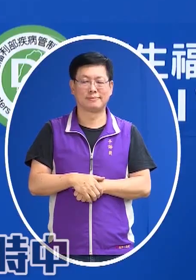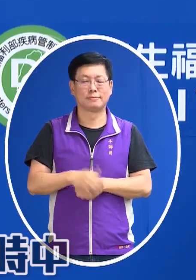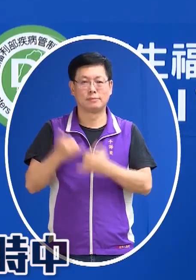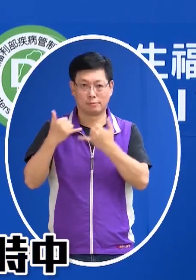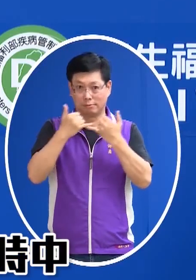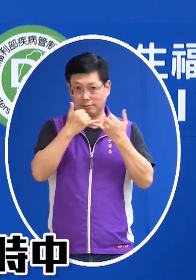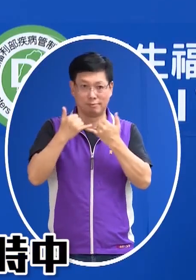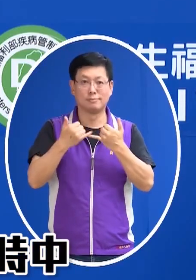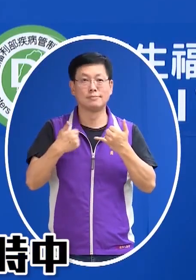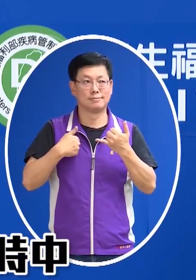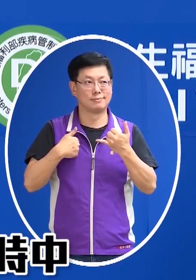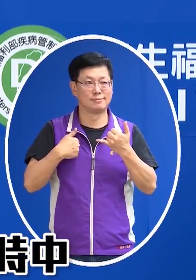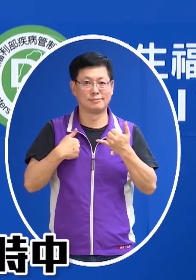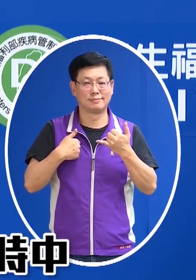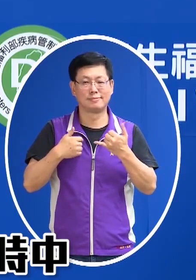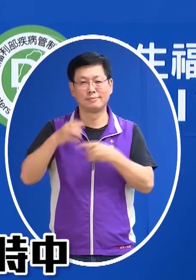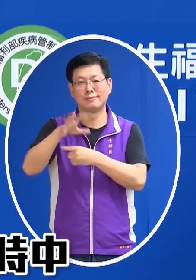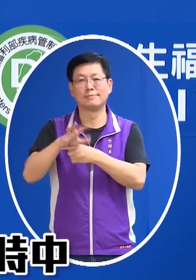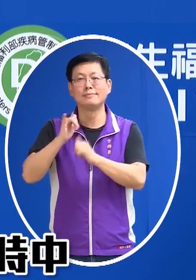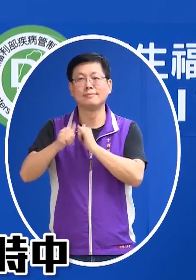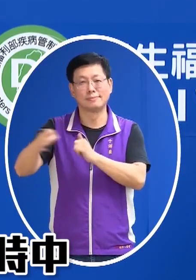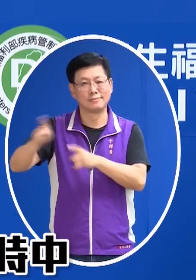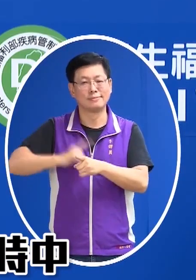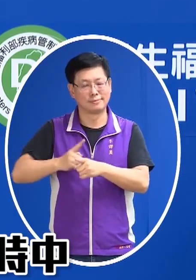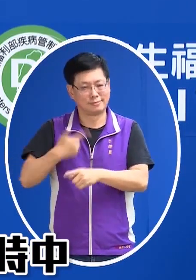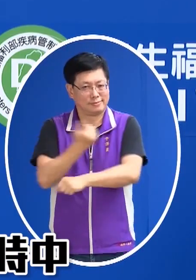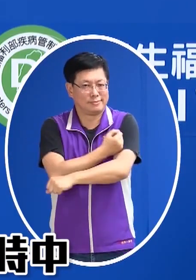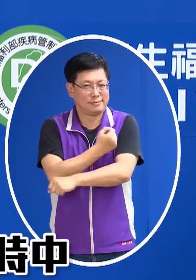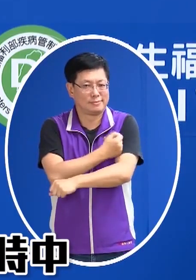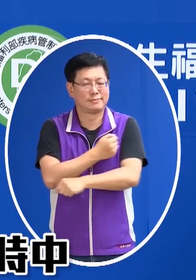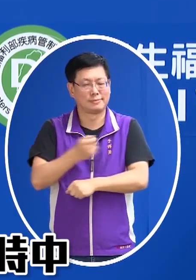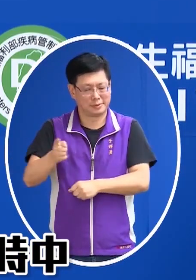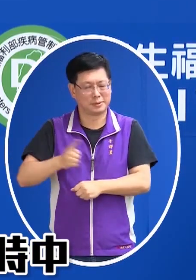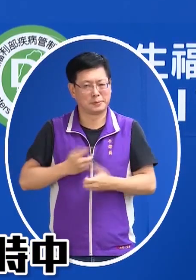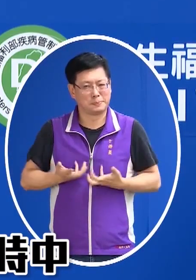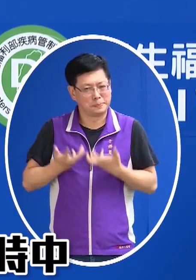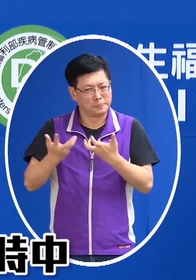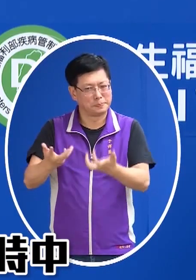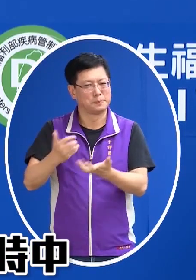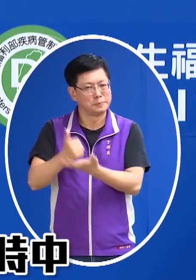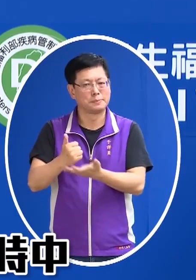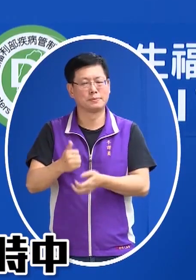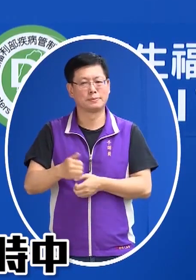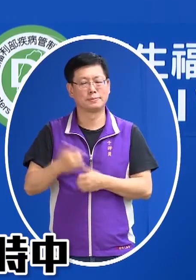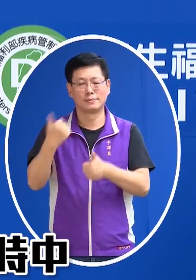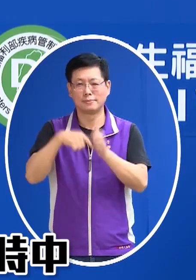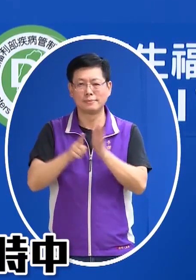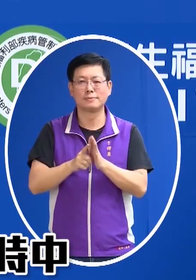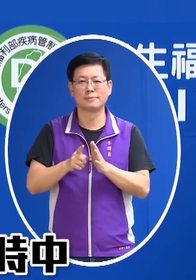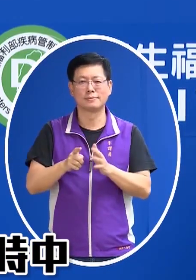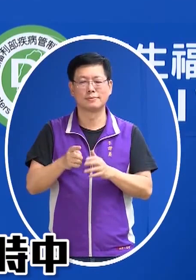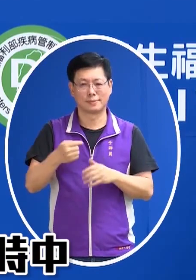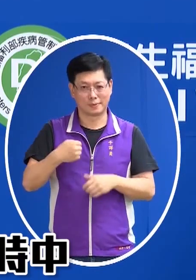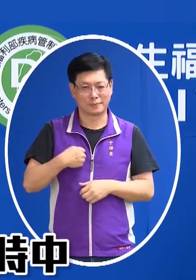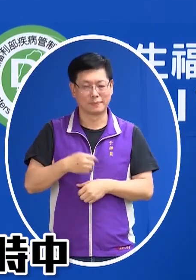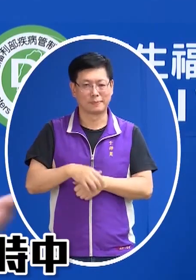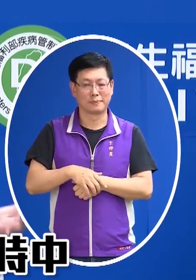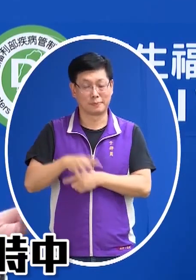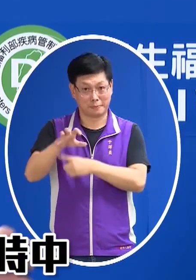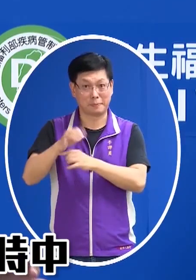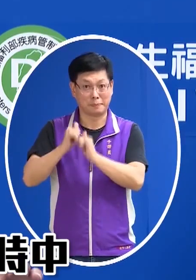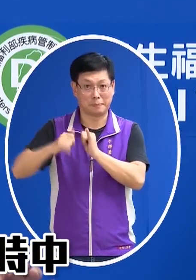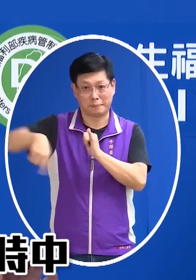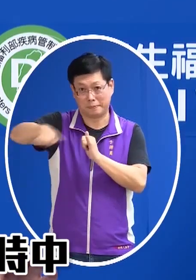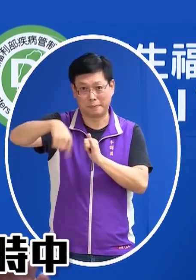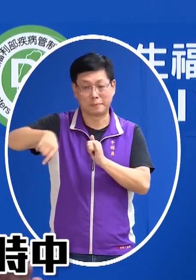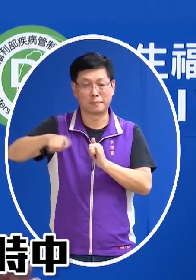西瓜是我们的农民非常辛苦的心血了，这代表，我想这是代表我们农民